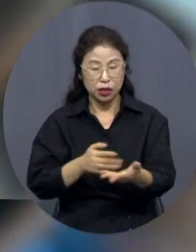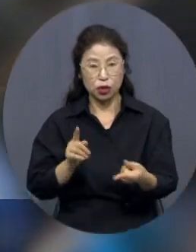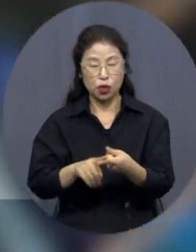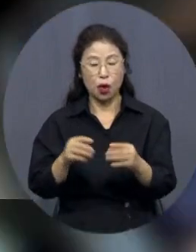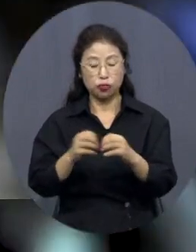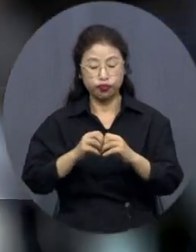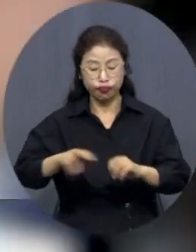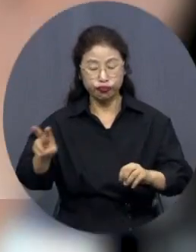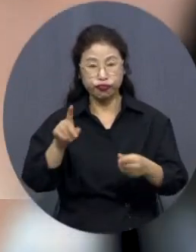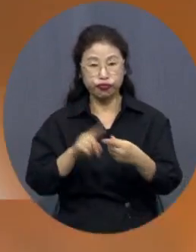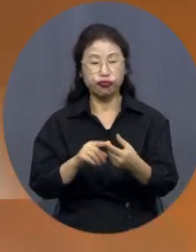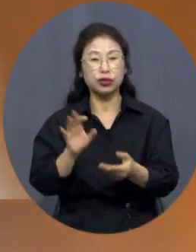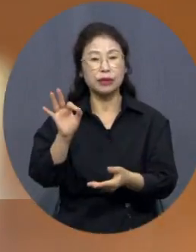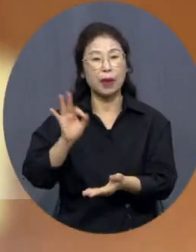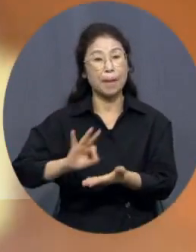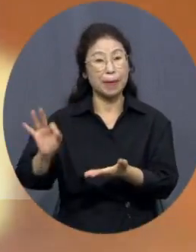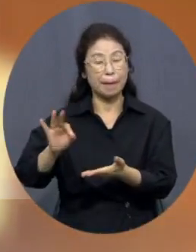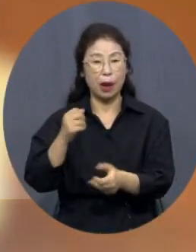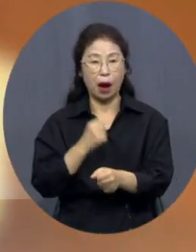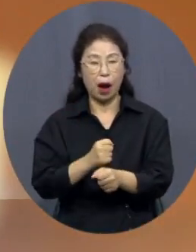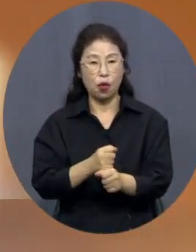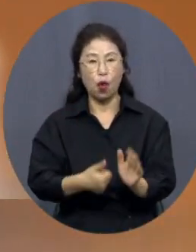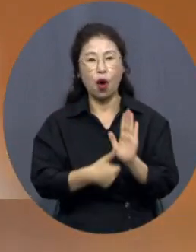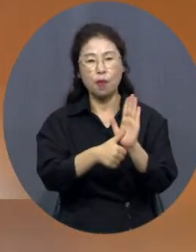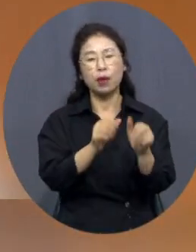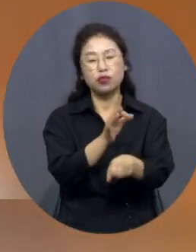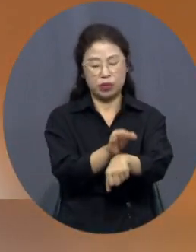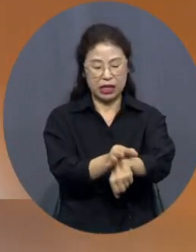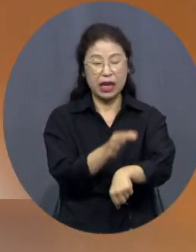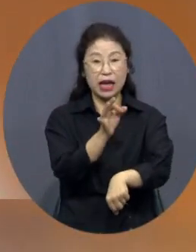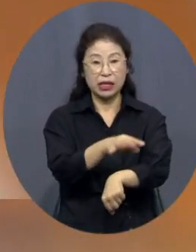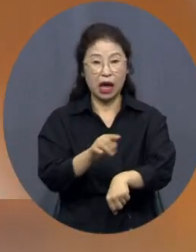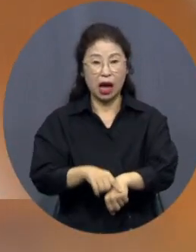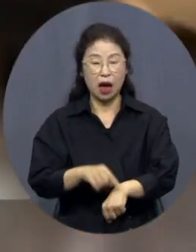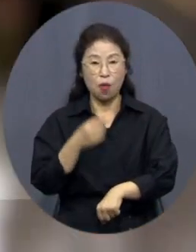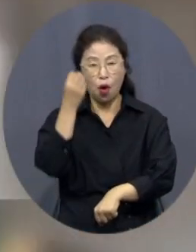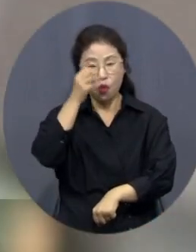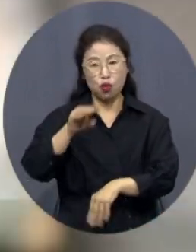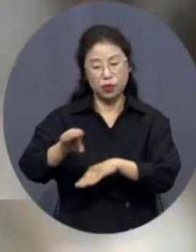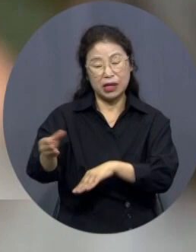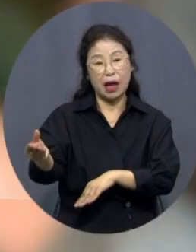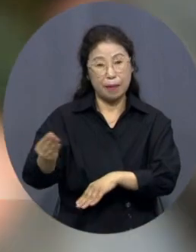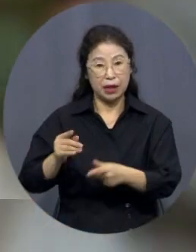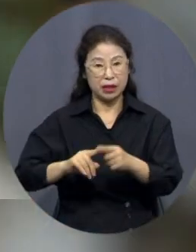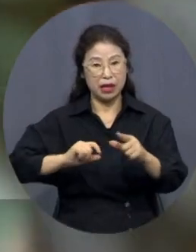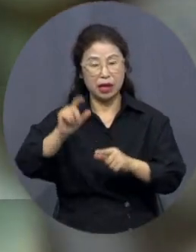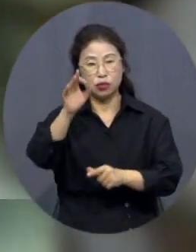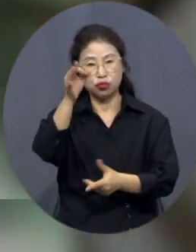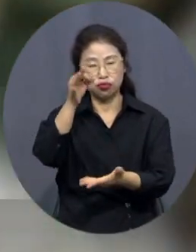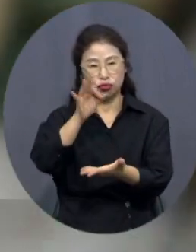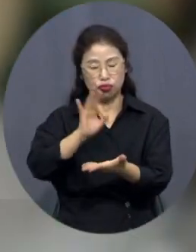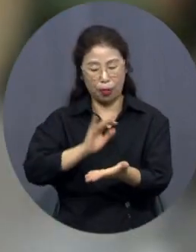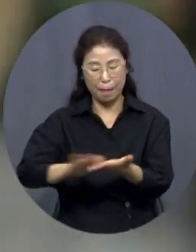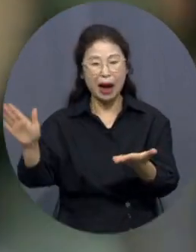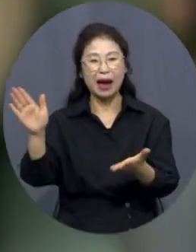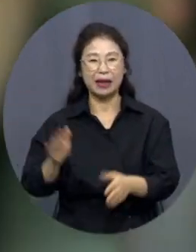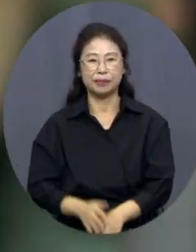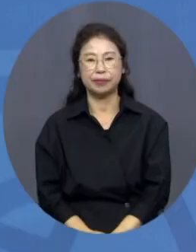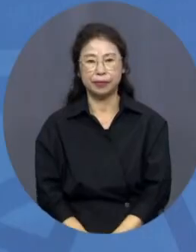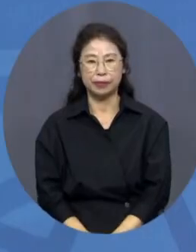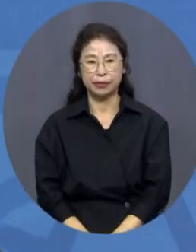문자 메시지 발송비 등에 쓰고 명품 시계 등을 구입하거나 고급 차량을 빌리는데 대부분 탕진한 것으로 보고